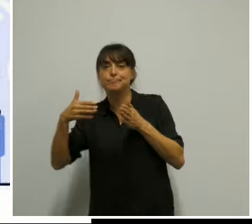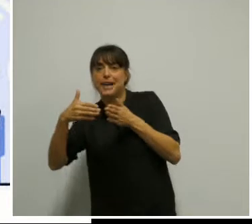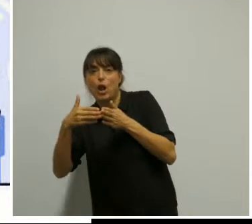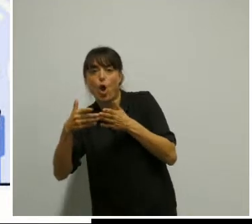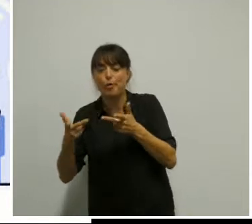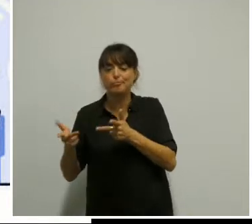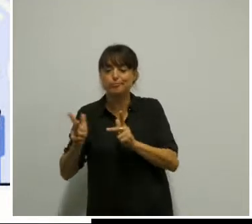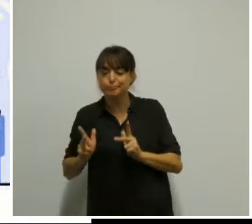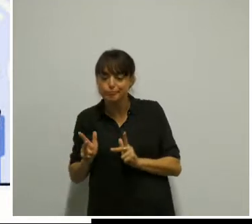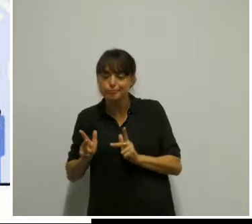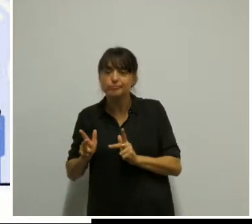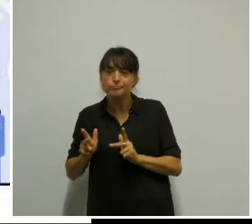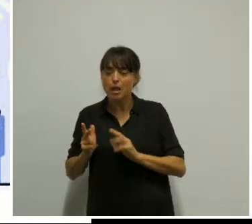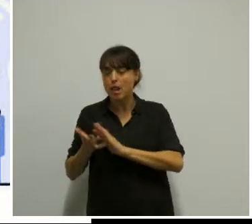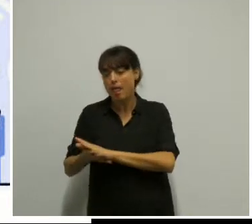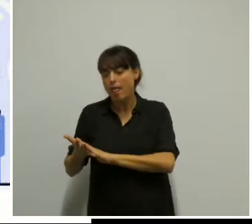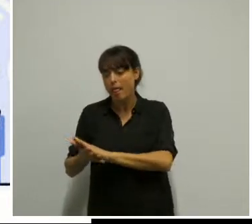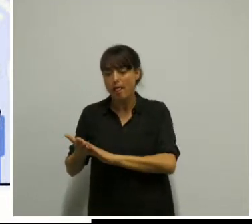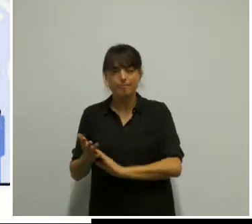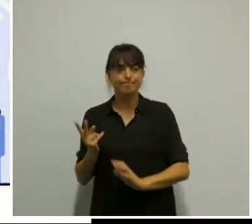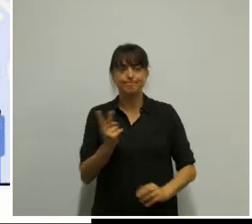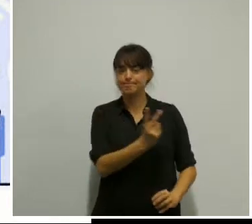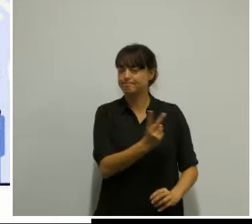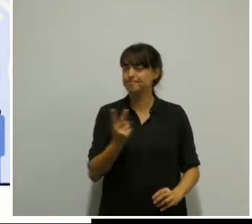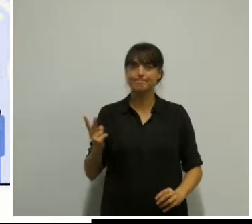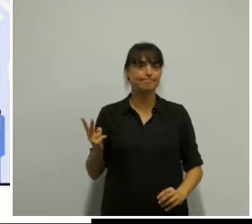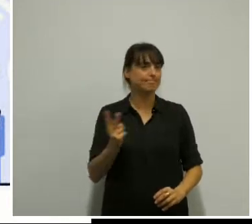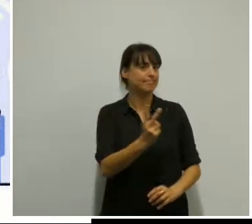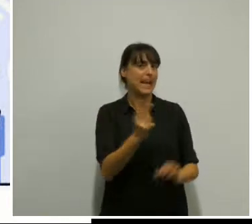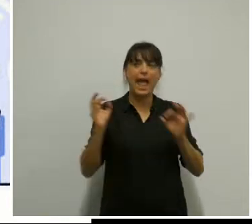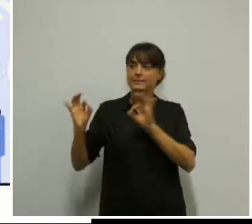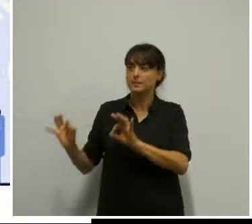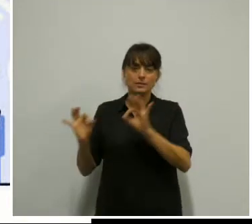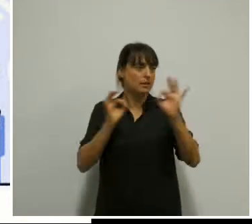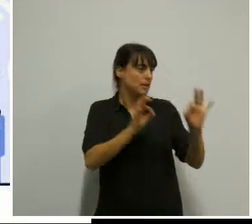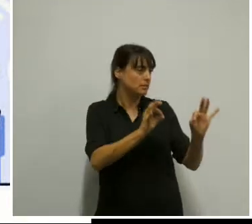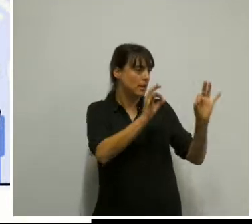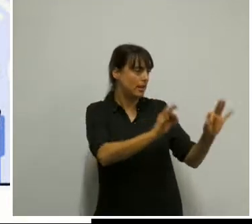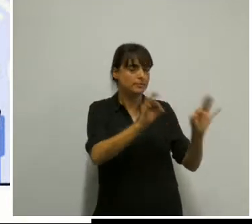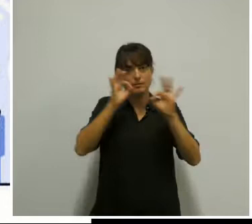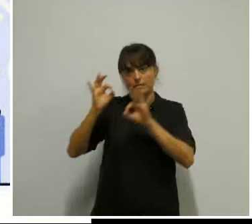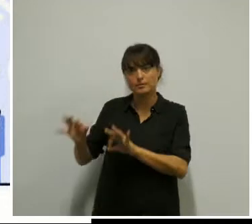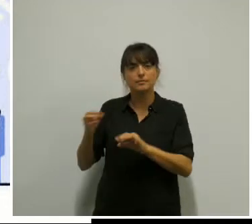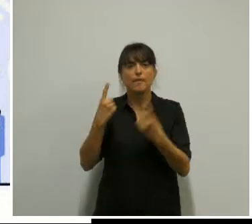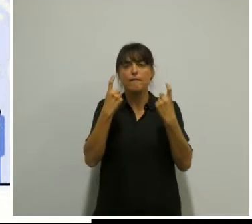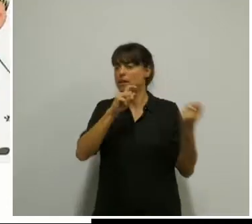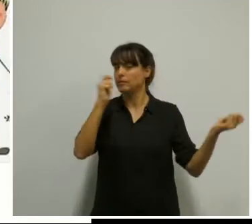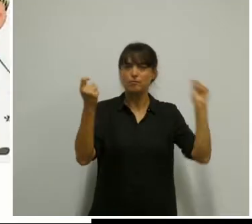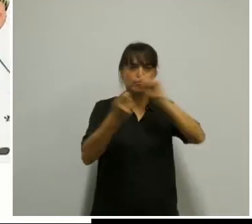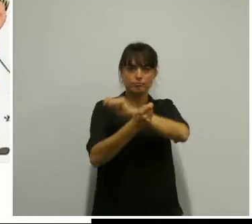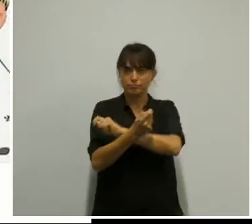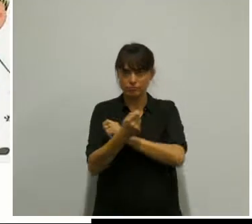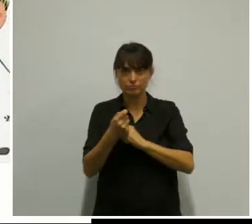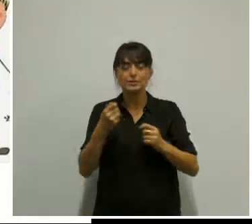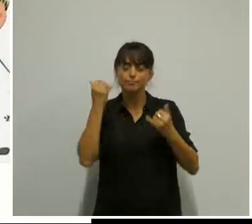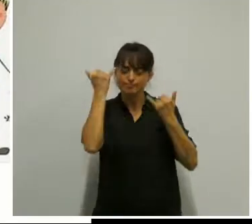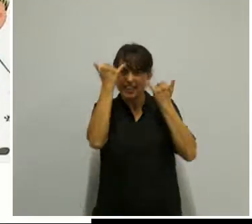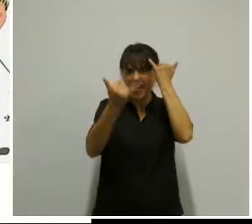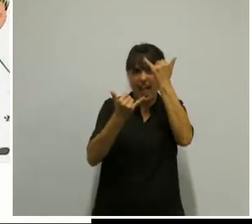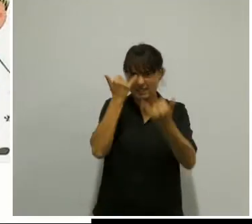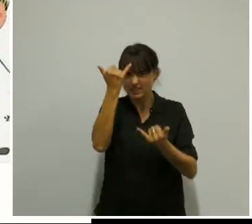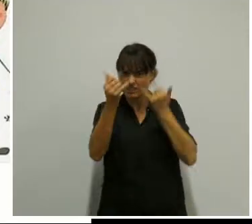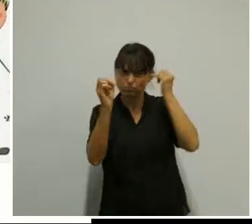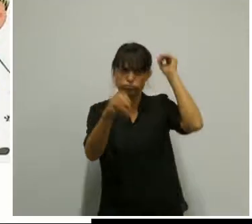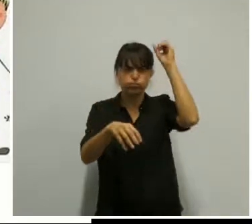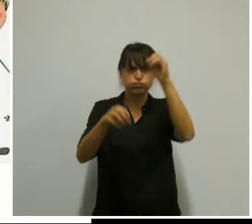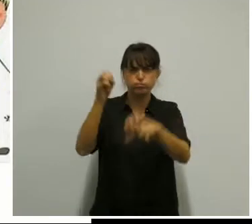zona esportiva i vam veure que havien de donar noves opcions. Aleshores, vam començar a buscar idees i vam començar a